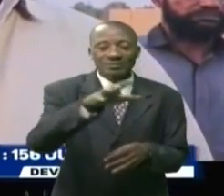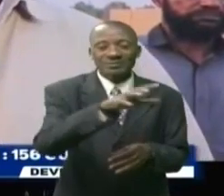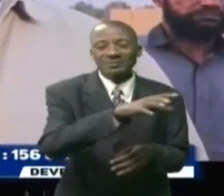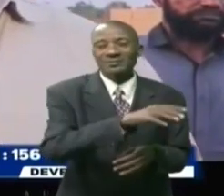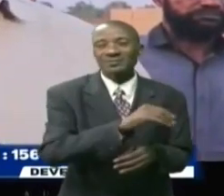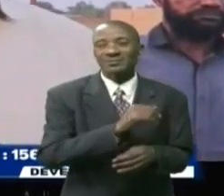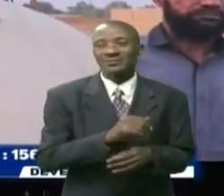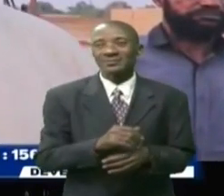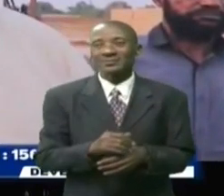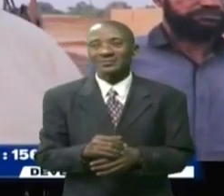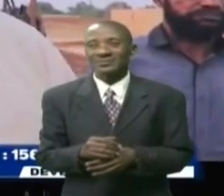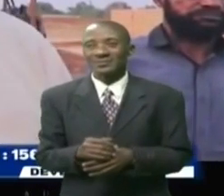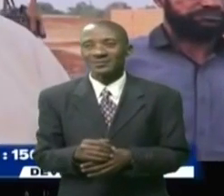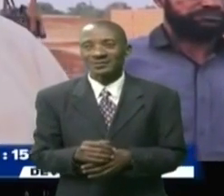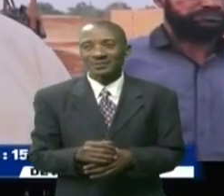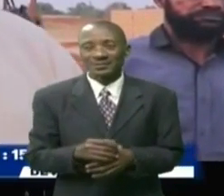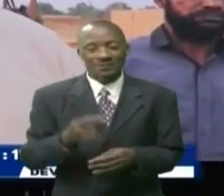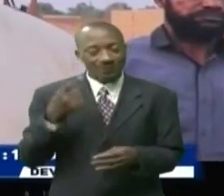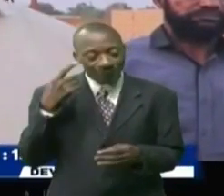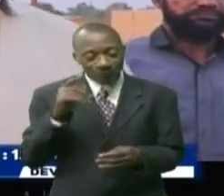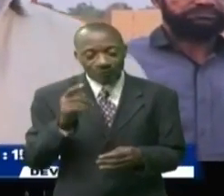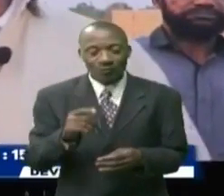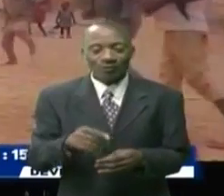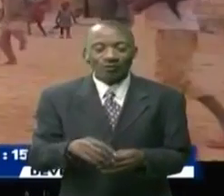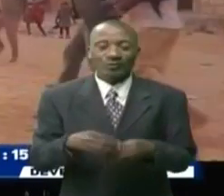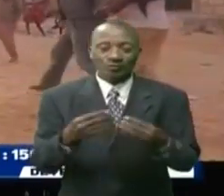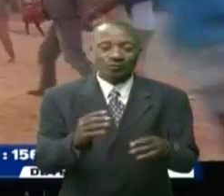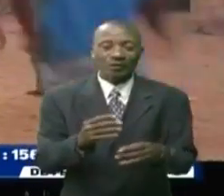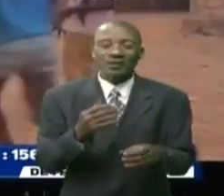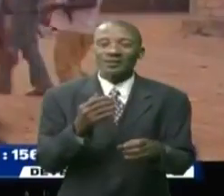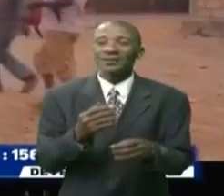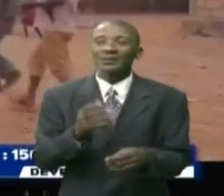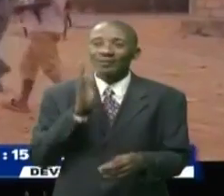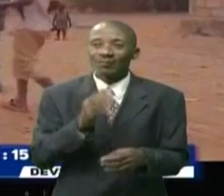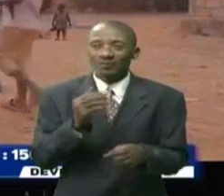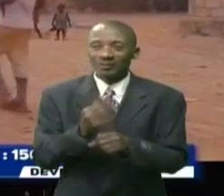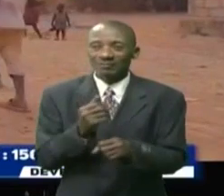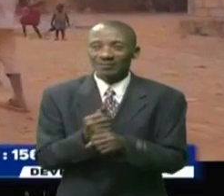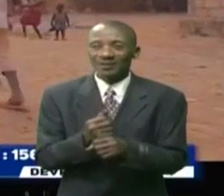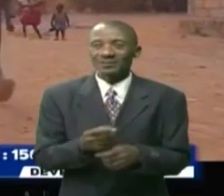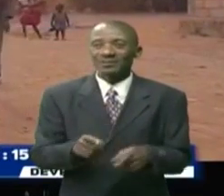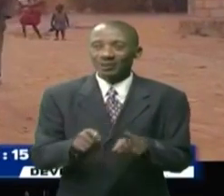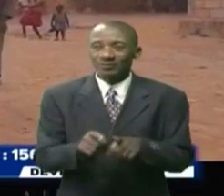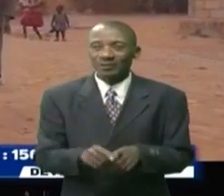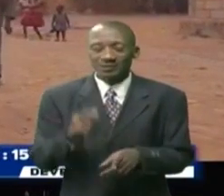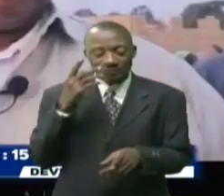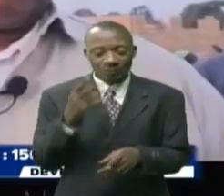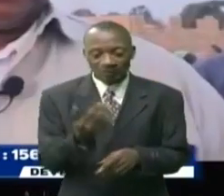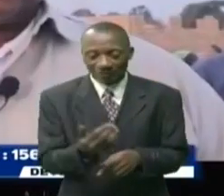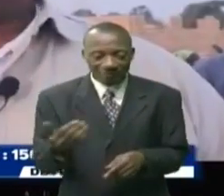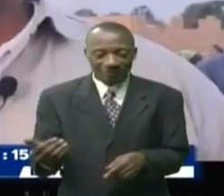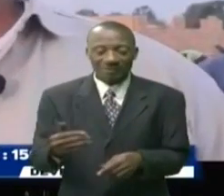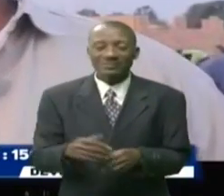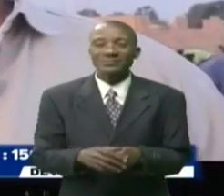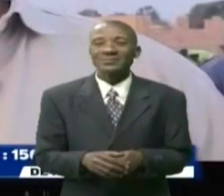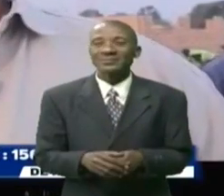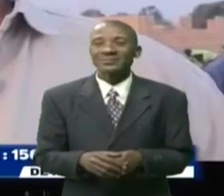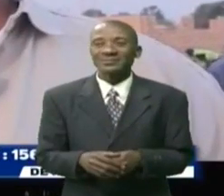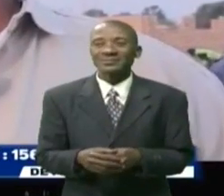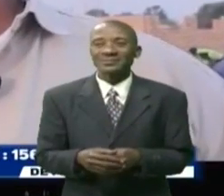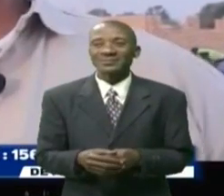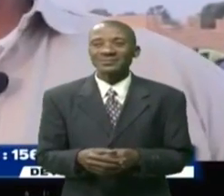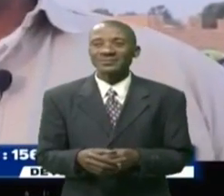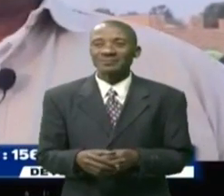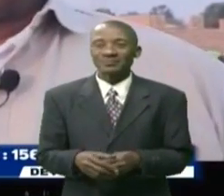une forte appropriation, non seulement la PME, mais également des populations environnantes. Aujourd'hui, à ce jour, nous sommes à peu près à